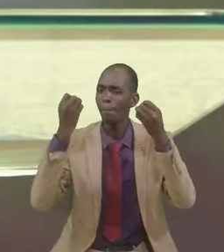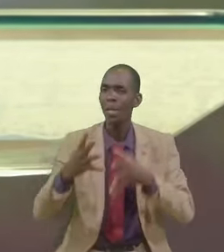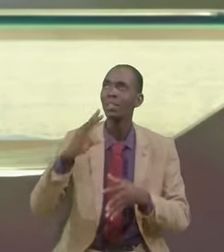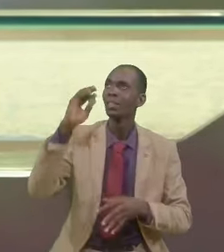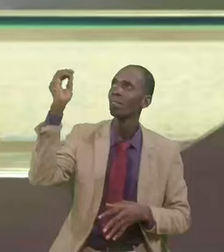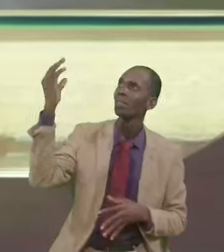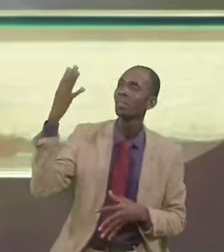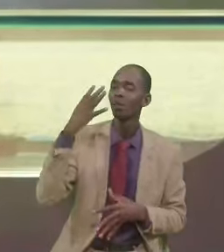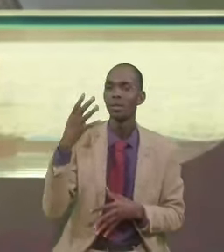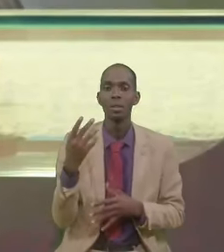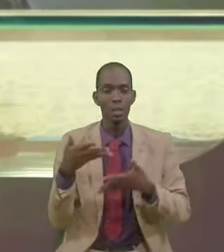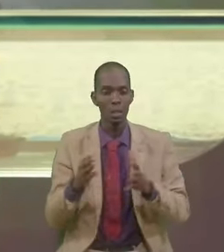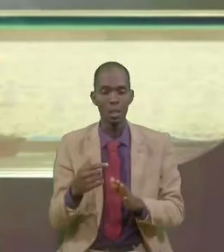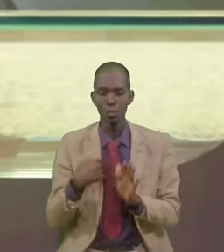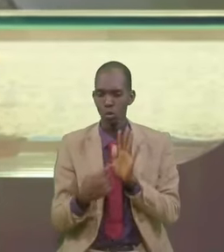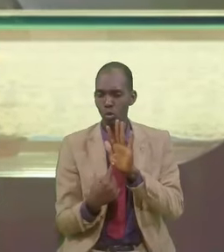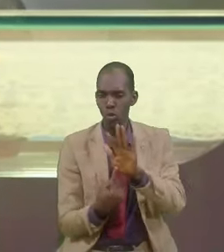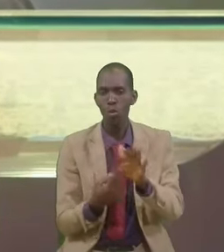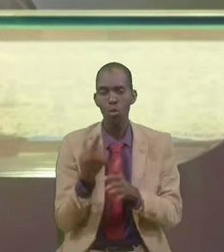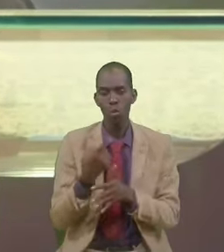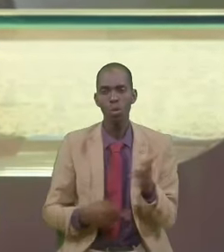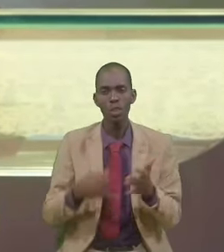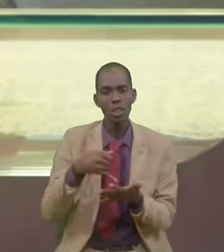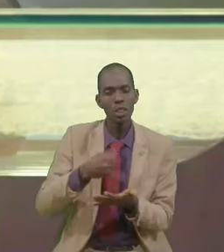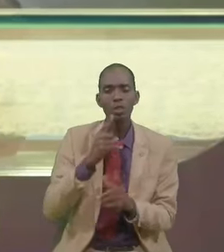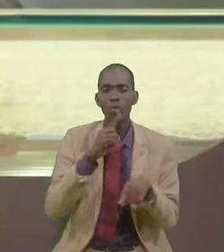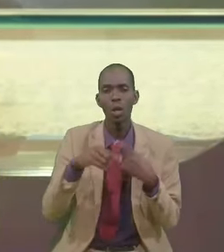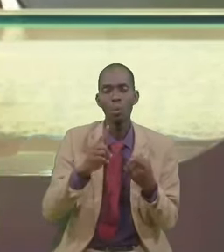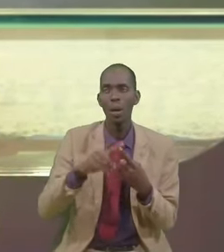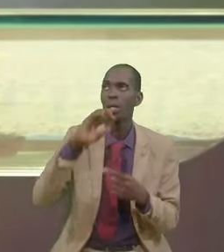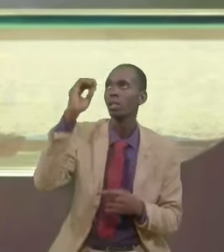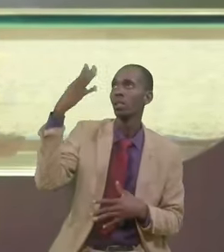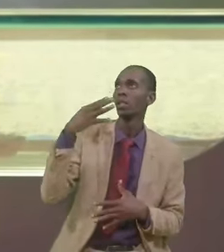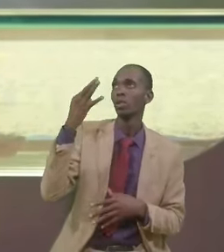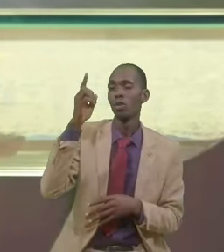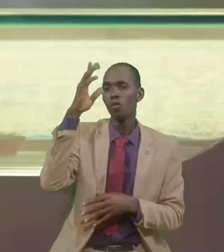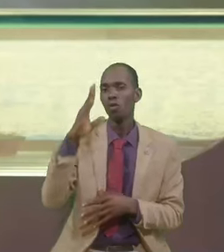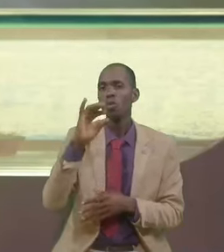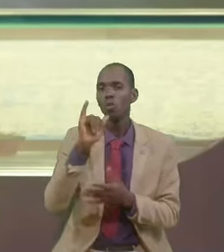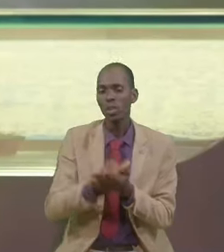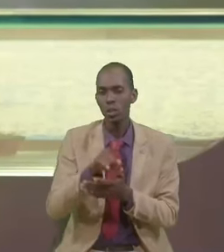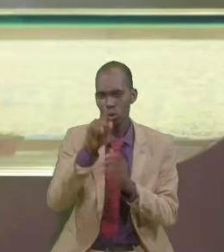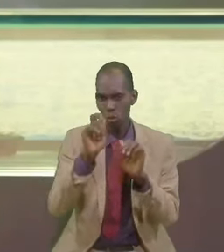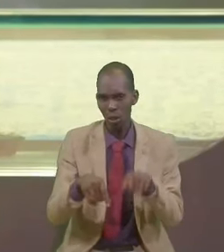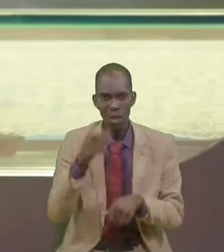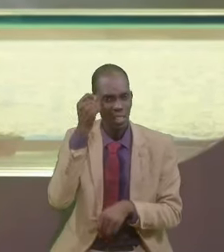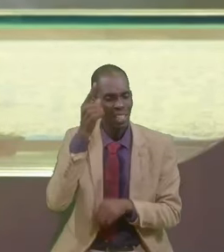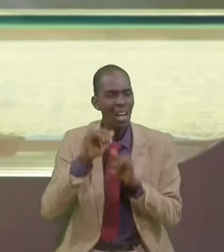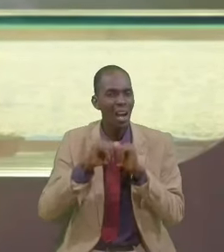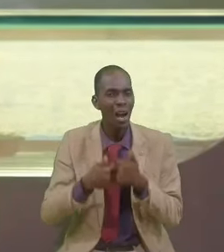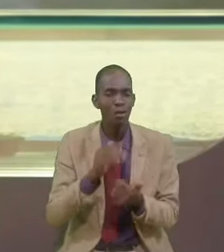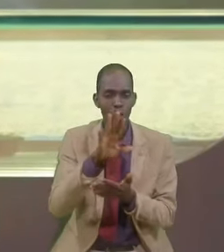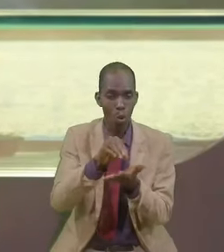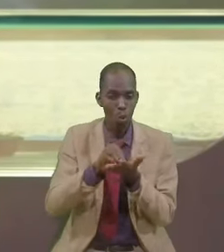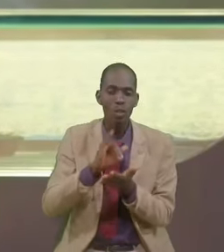diverses. Et que je vous montre ce qu'il a dit de la grâce de Dieu afin que vous compreniez comment vous aurez